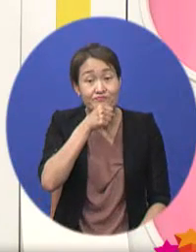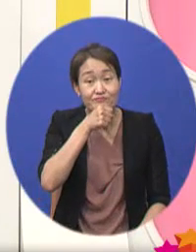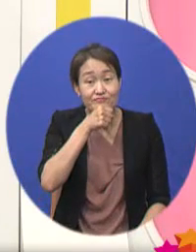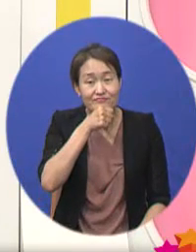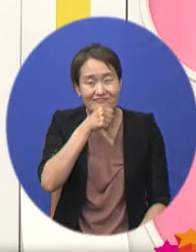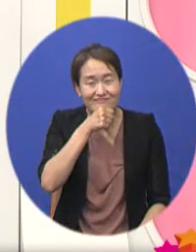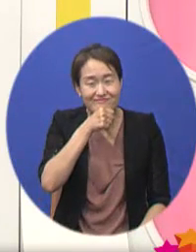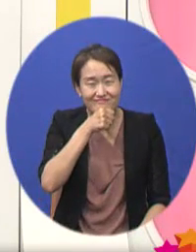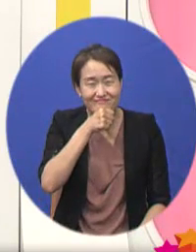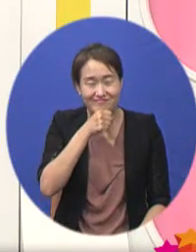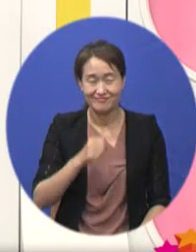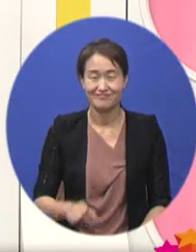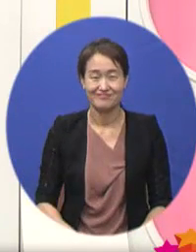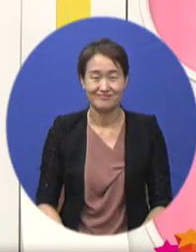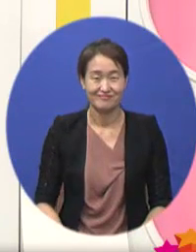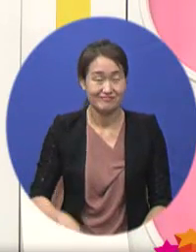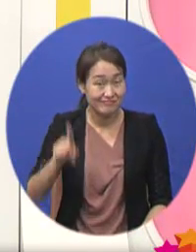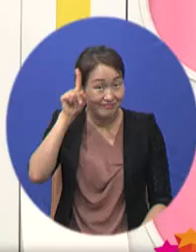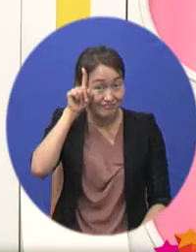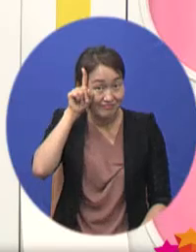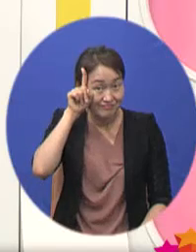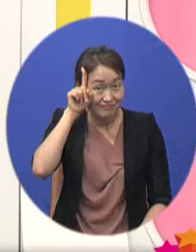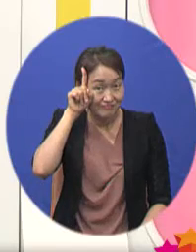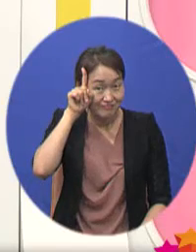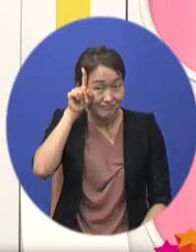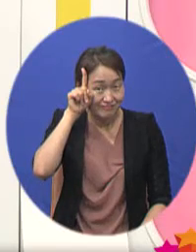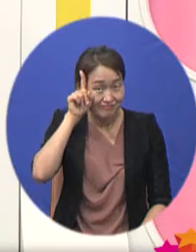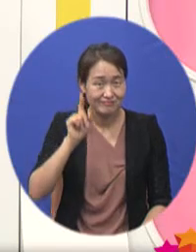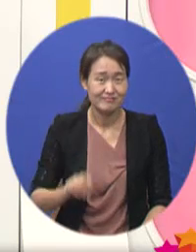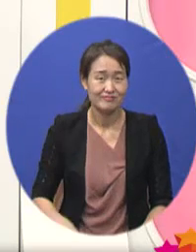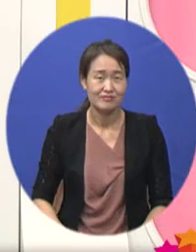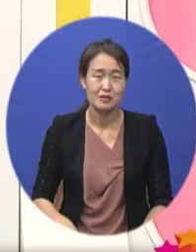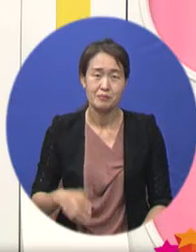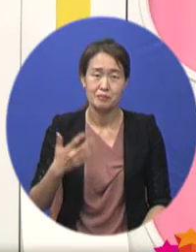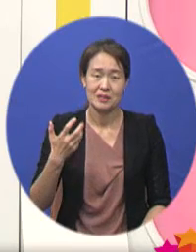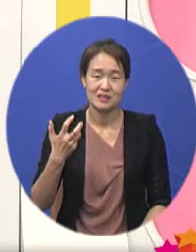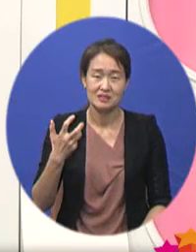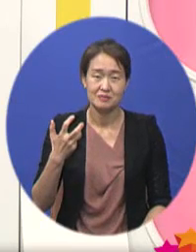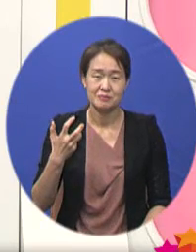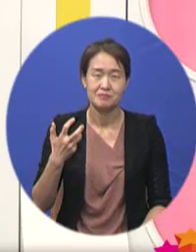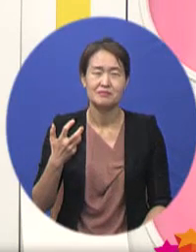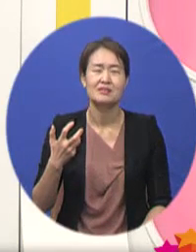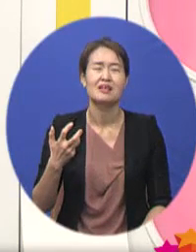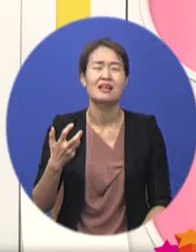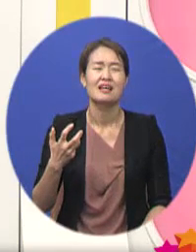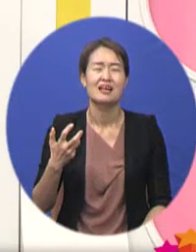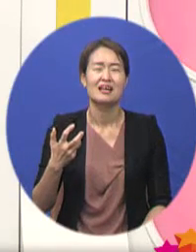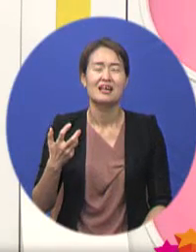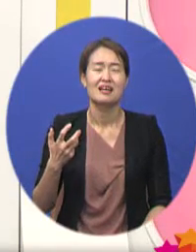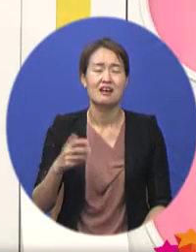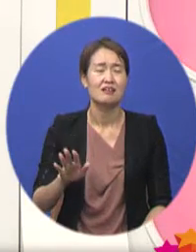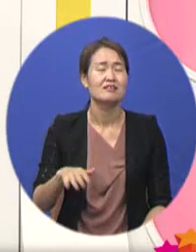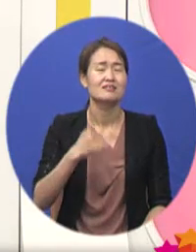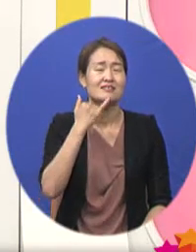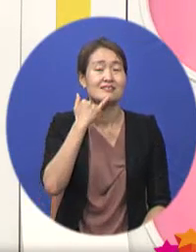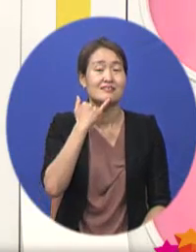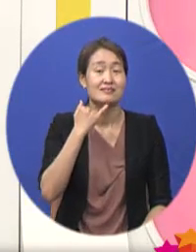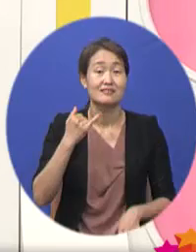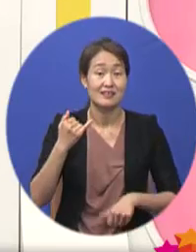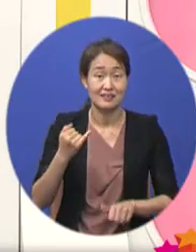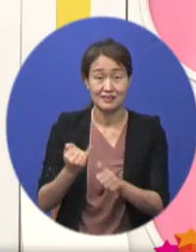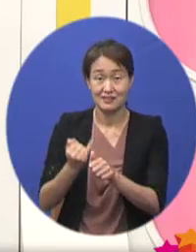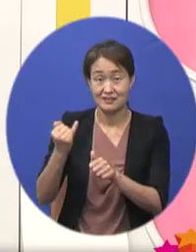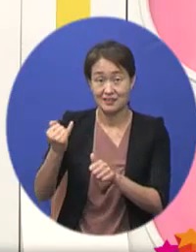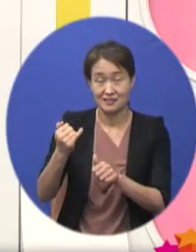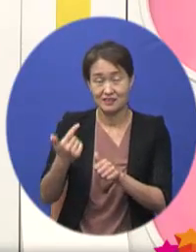예, 점수로 100, 치면은 100점 만점에서. 100점 만점 한 80점? 예, 80점. 예. 성공. 이건 며느리 분한테 이따가